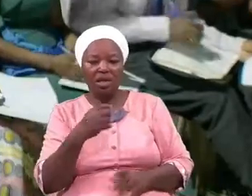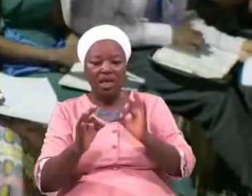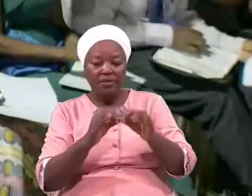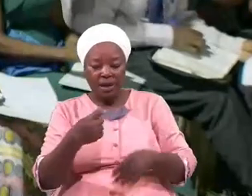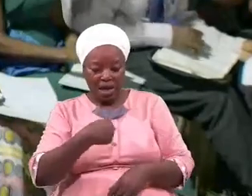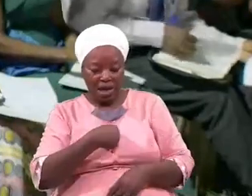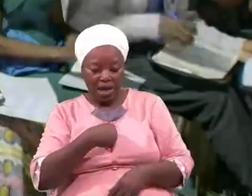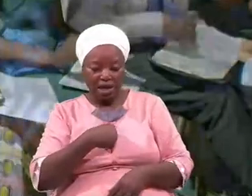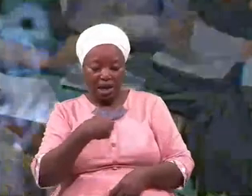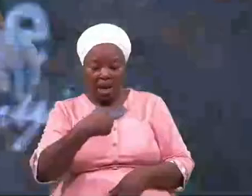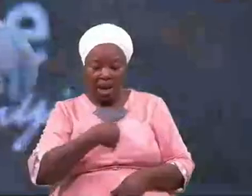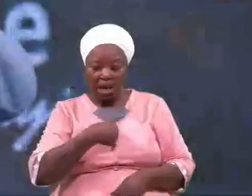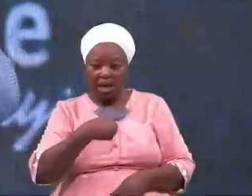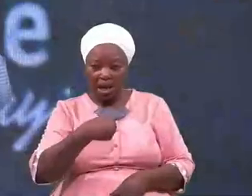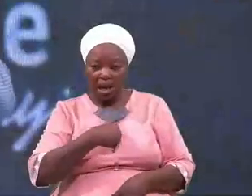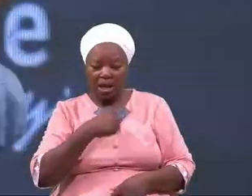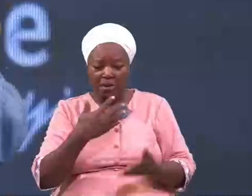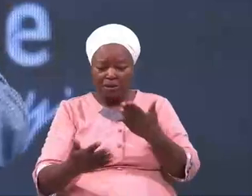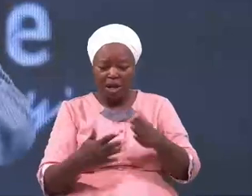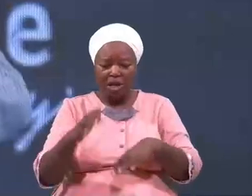car elle disait,